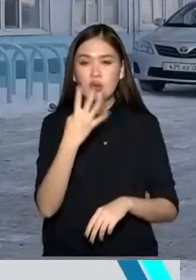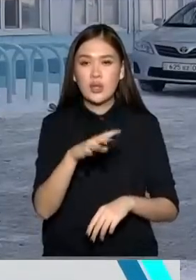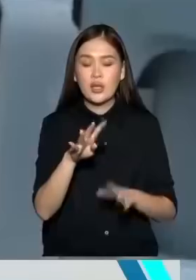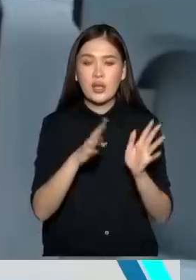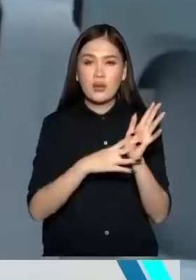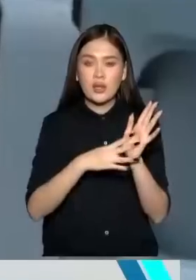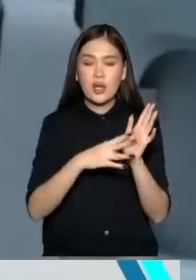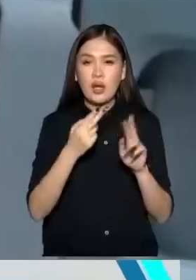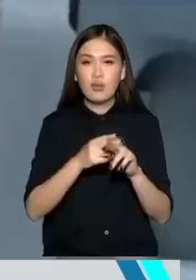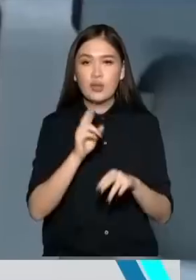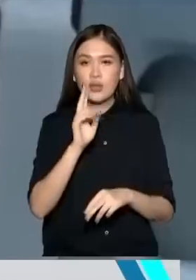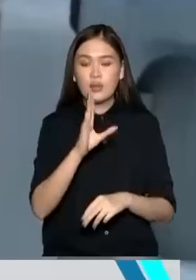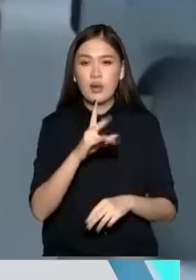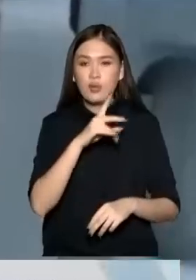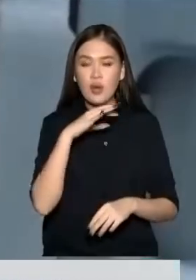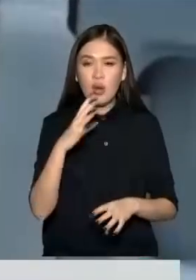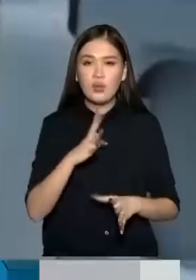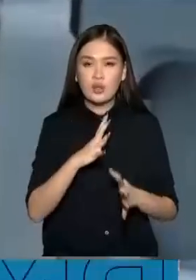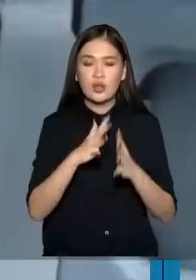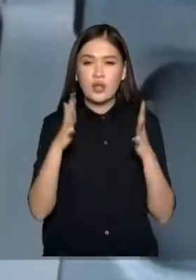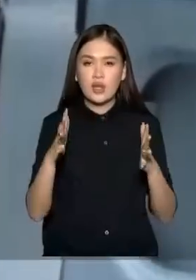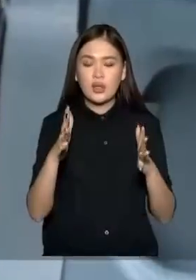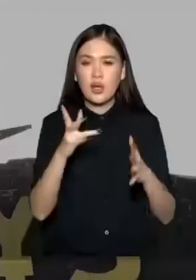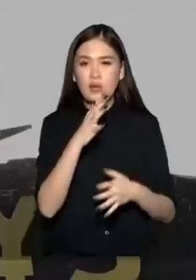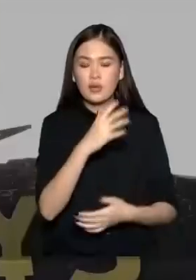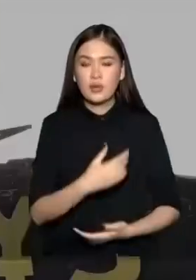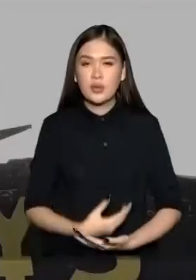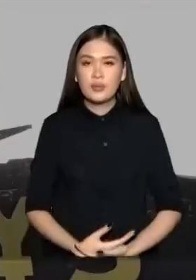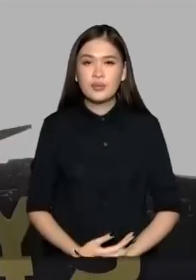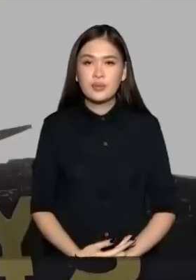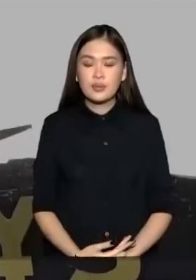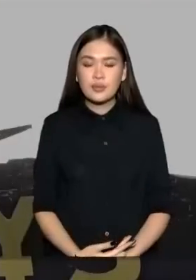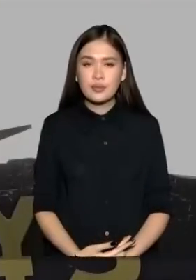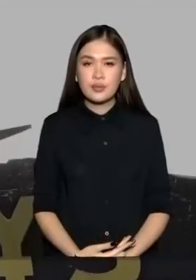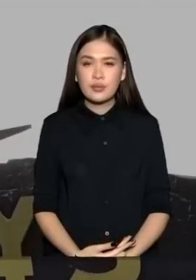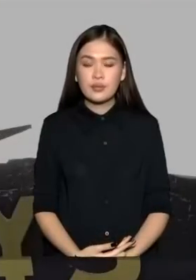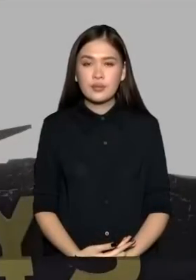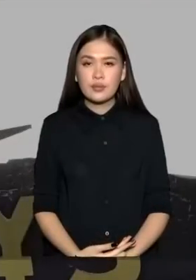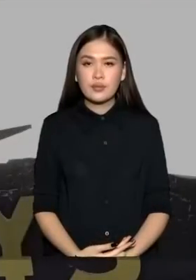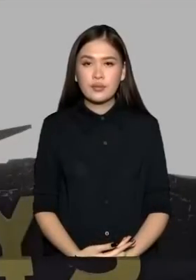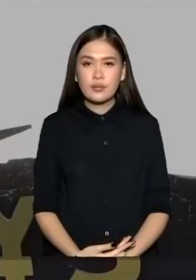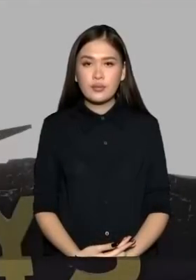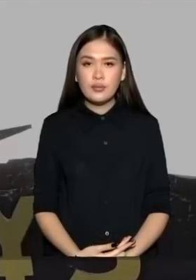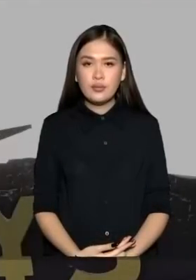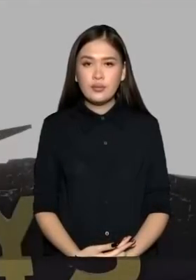многоквартирных и свыше сотни частных домов а замотай-халин Алексея мельницкий Жибек Жолы Павлодарская область